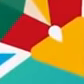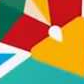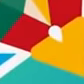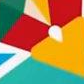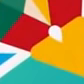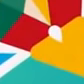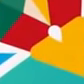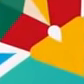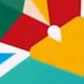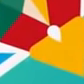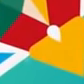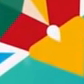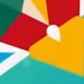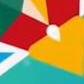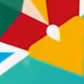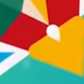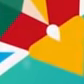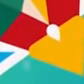Sa pag-asa,